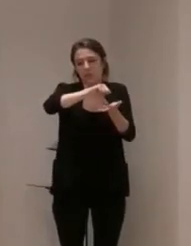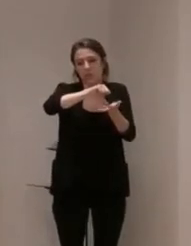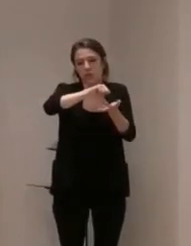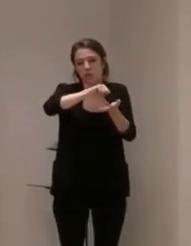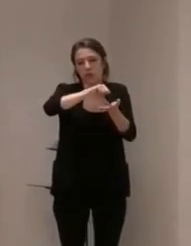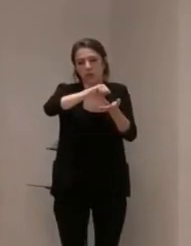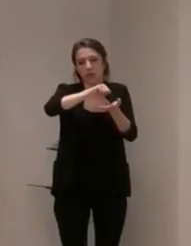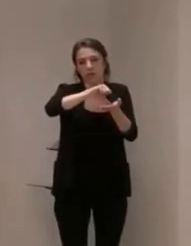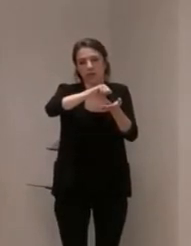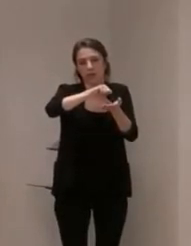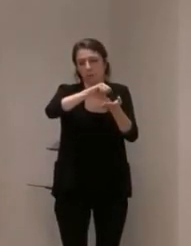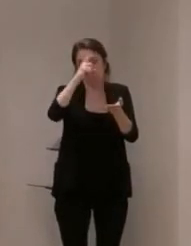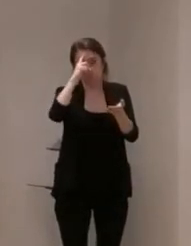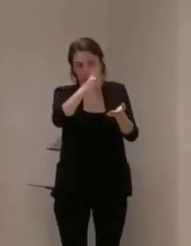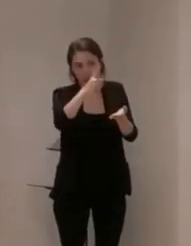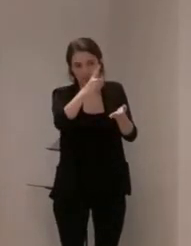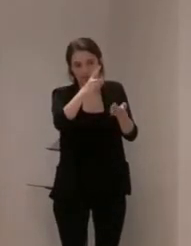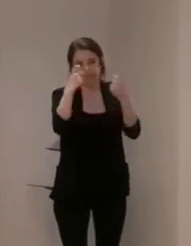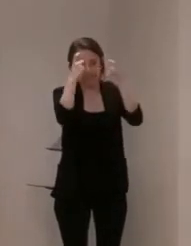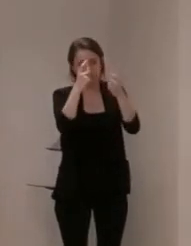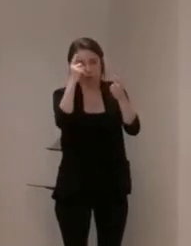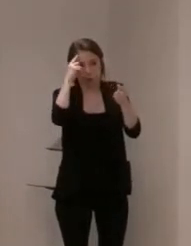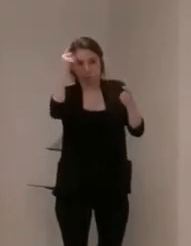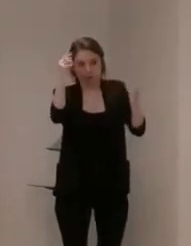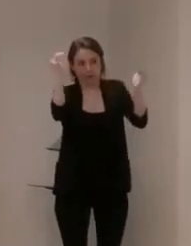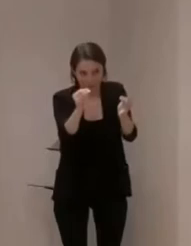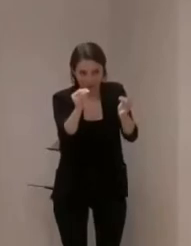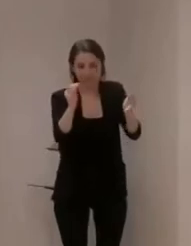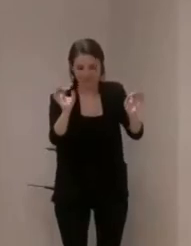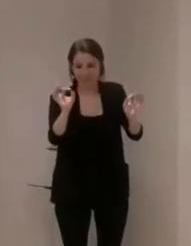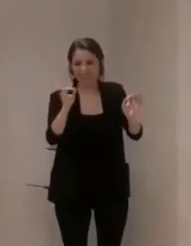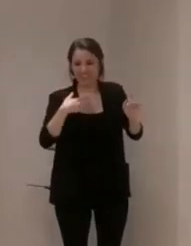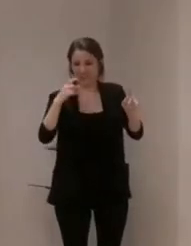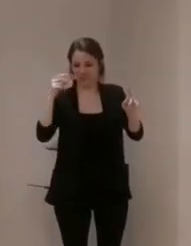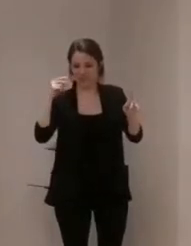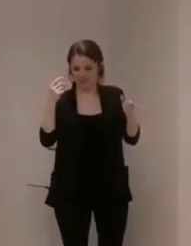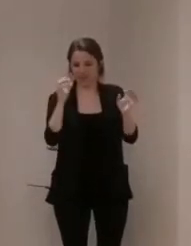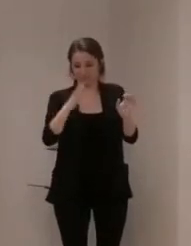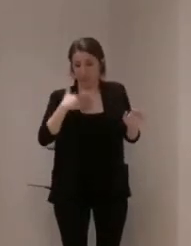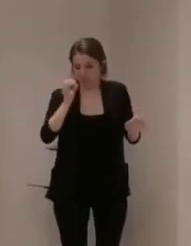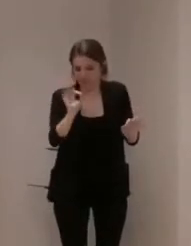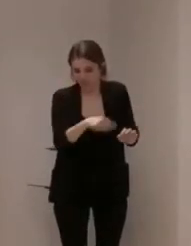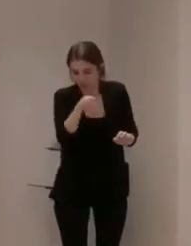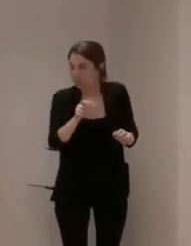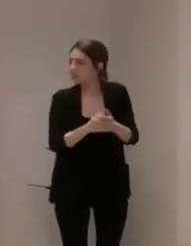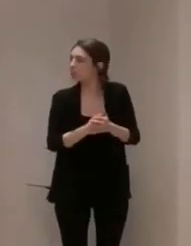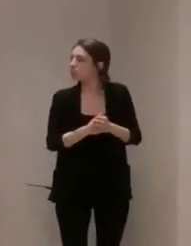despolicialitzar, digueu-ho així, via l'Aita 43, que és ara mateix el repte més important que tenim al Memorial Democràtic?